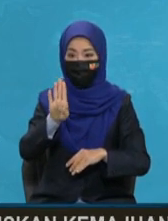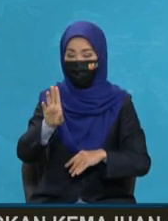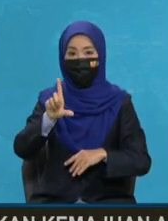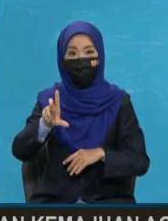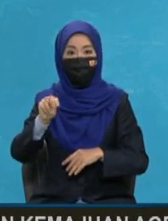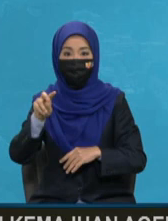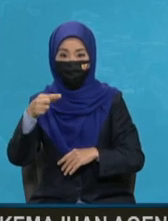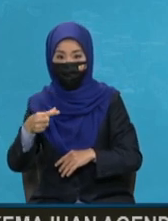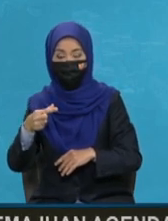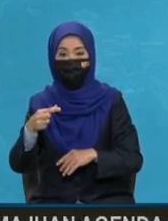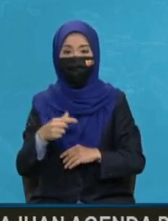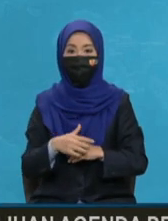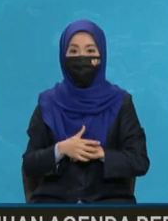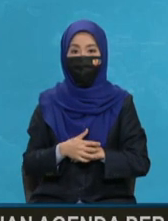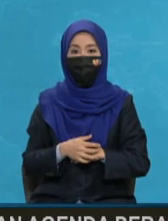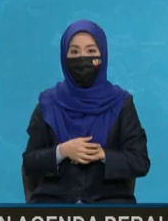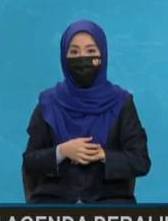sentromer fade